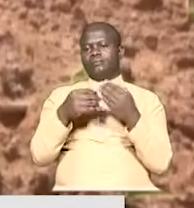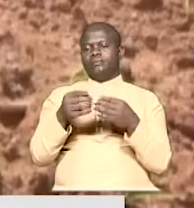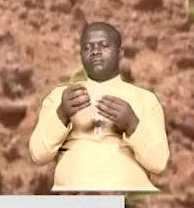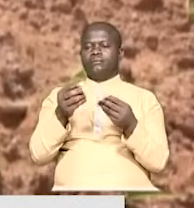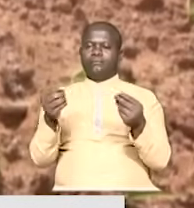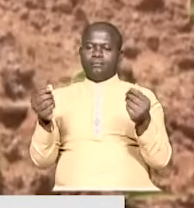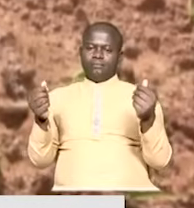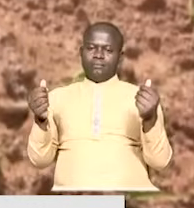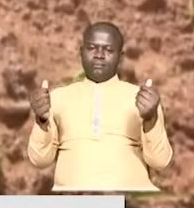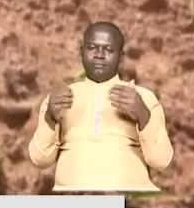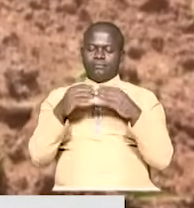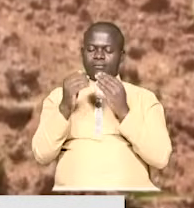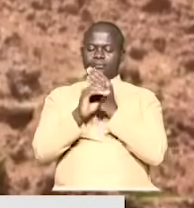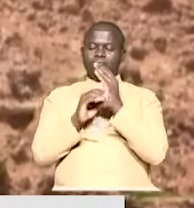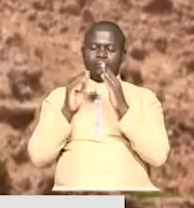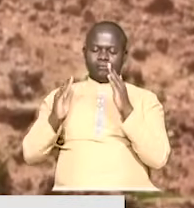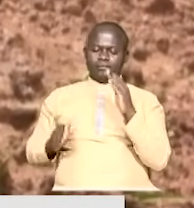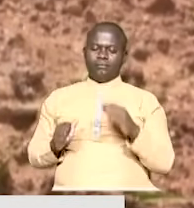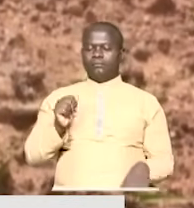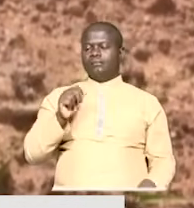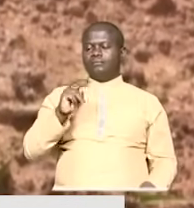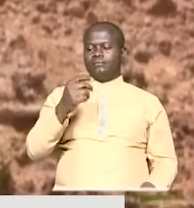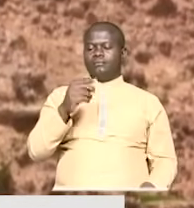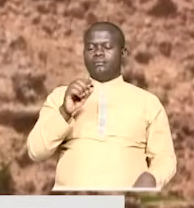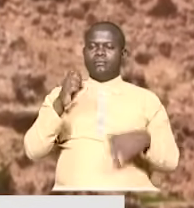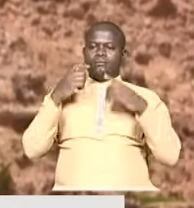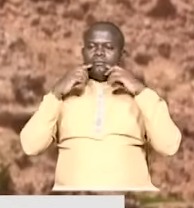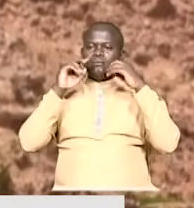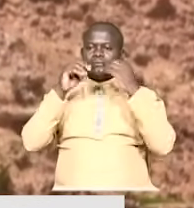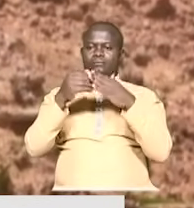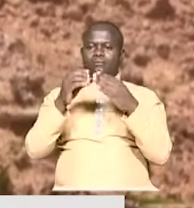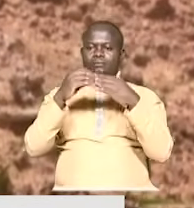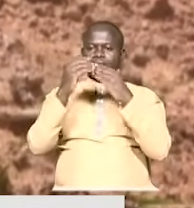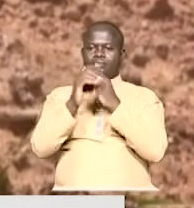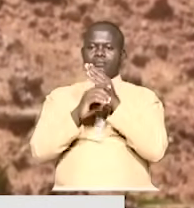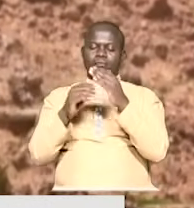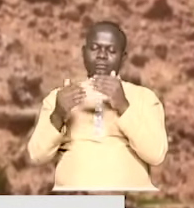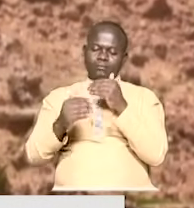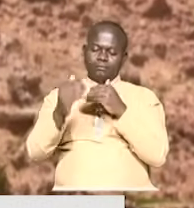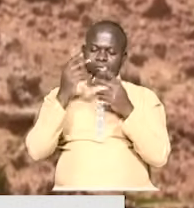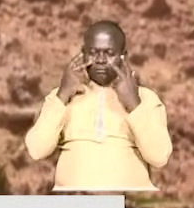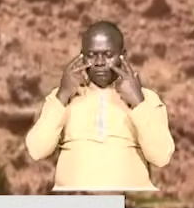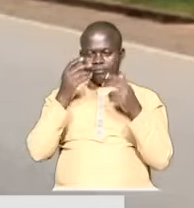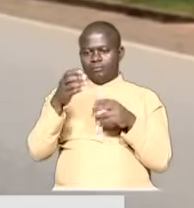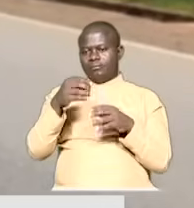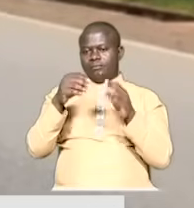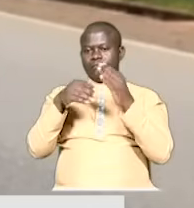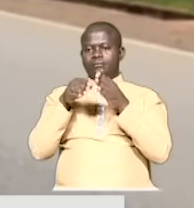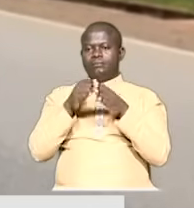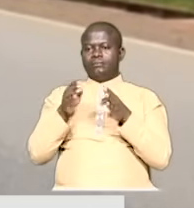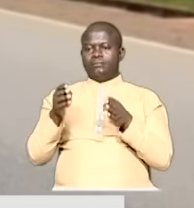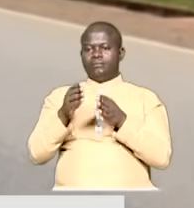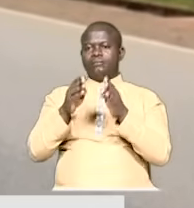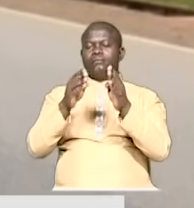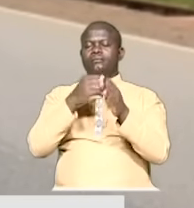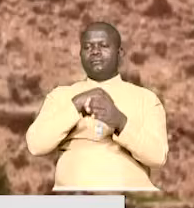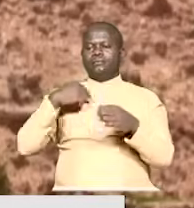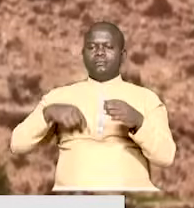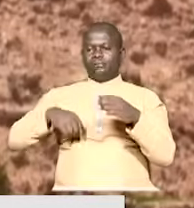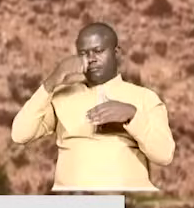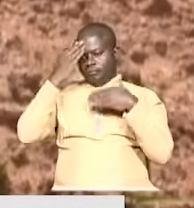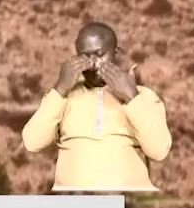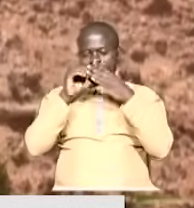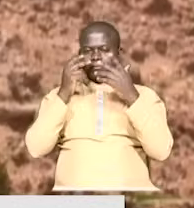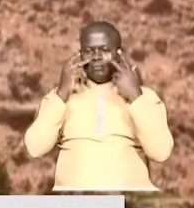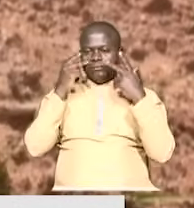byangijwe umuyobozi w'akarere ka Huye Ange Sebutege aravuga ko ubuyobozi bw'akarere bugiye kureba kampani yubakaga uyu muhanda y'abashinwa kugira ngo barebe